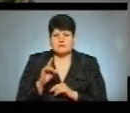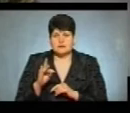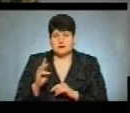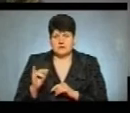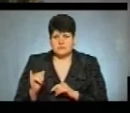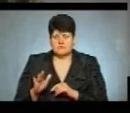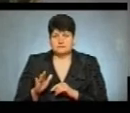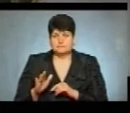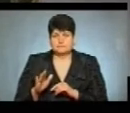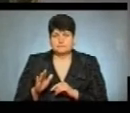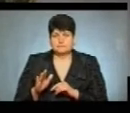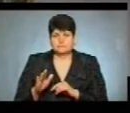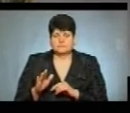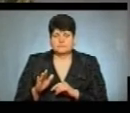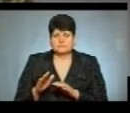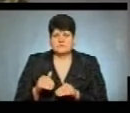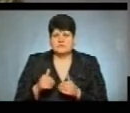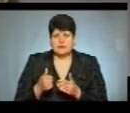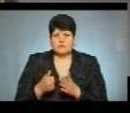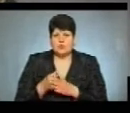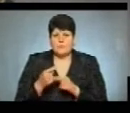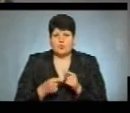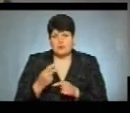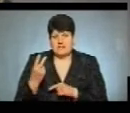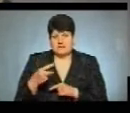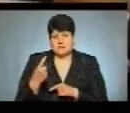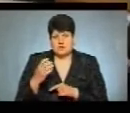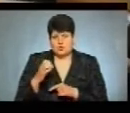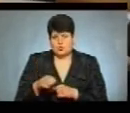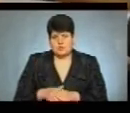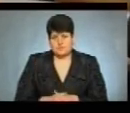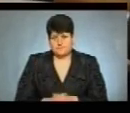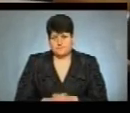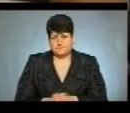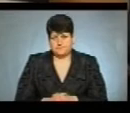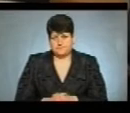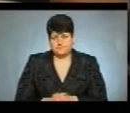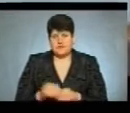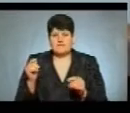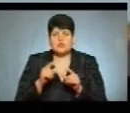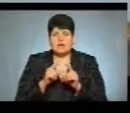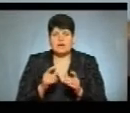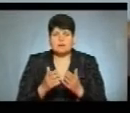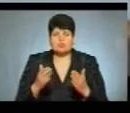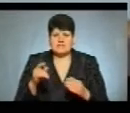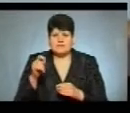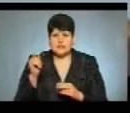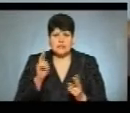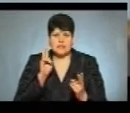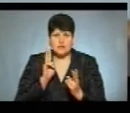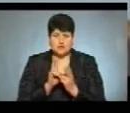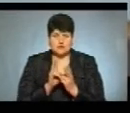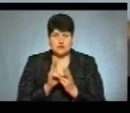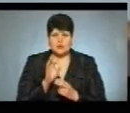нацизму, концтаборів, звернення до покоління 21-го століття. У шкільний музей війни на зустріч із